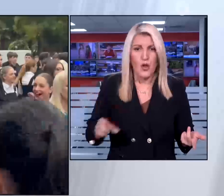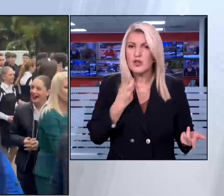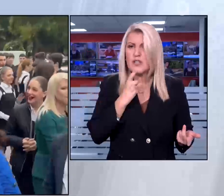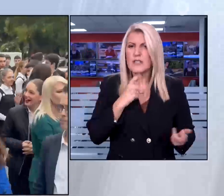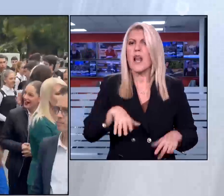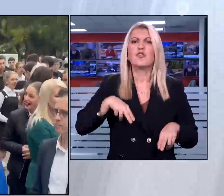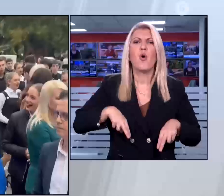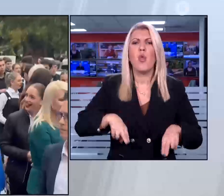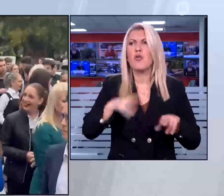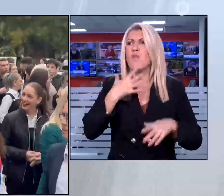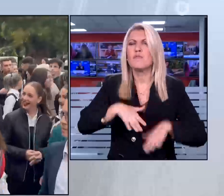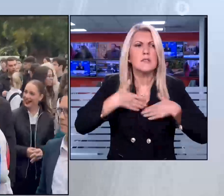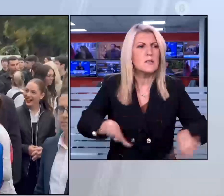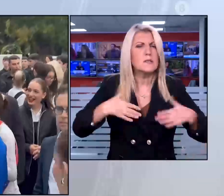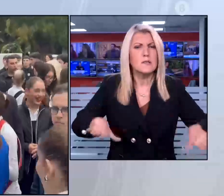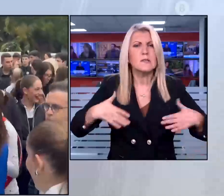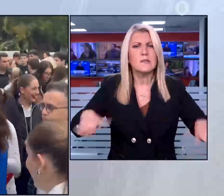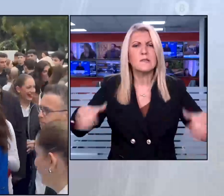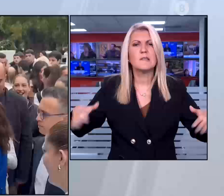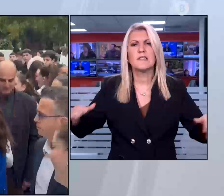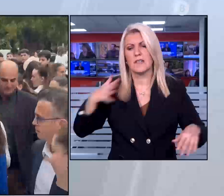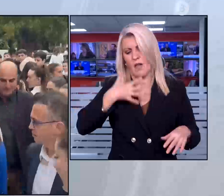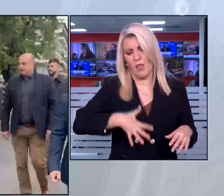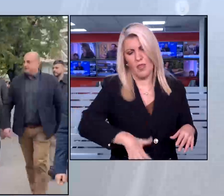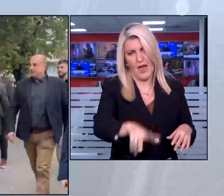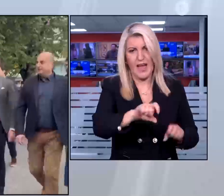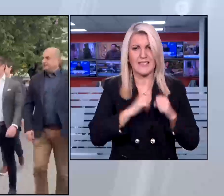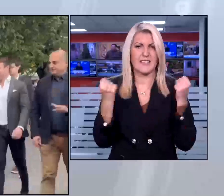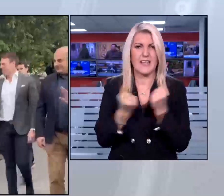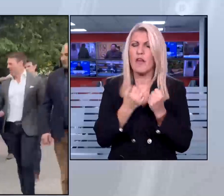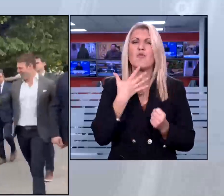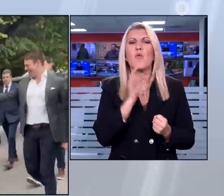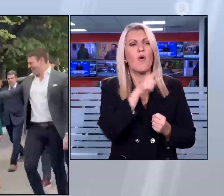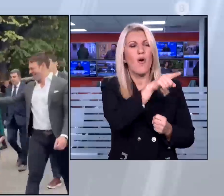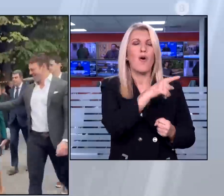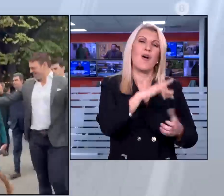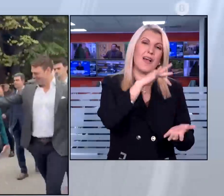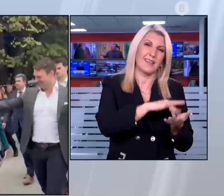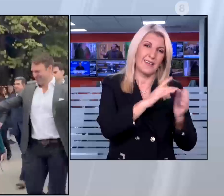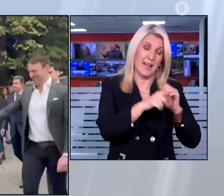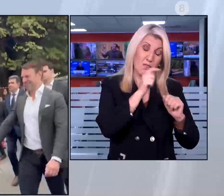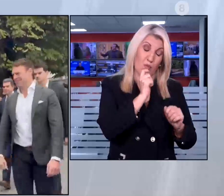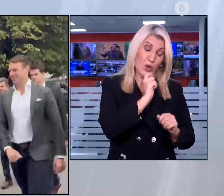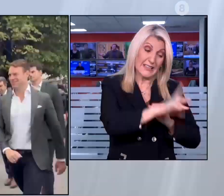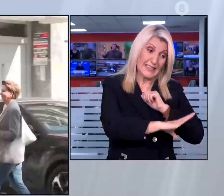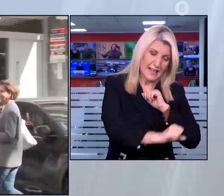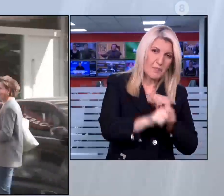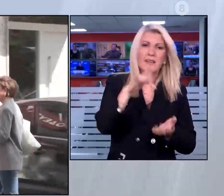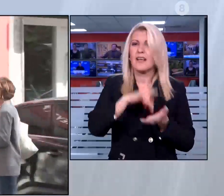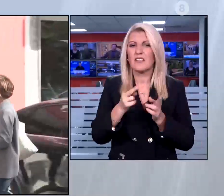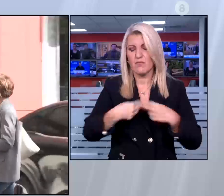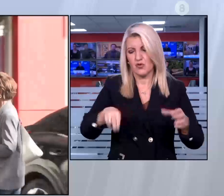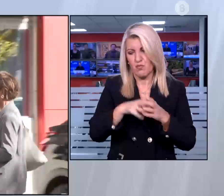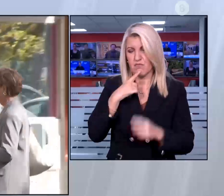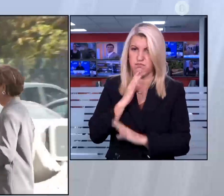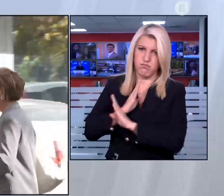καμπάνια του στον δρόμο για το συνέδριο ο Στέφανος Κασελάκης απέναντι στις πλειοψηφικές αποφάσεις των οργάνων του κόμματος που τον έθεσαν εκτός κούρσας ηγεσίας. Η πολιτική